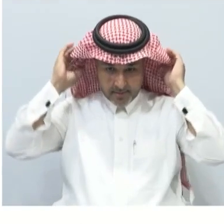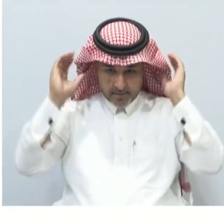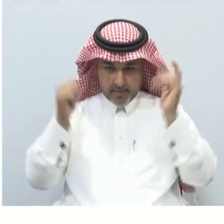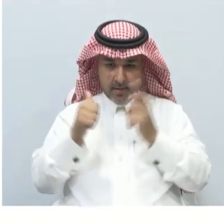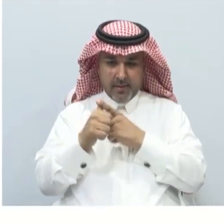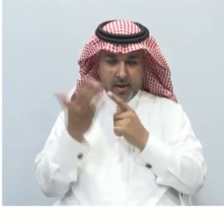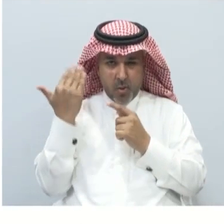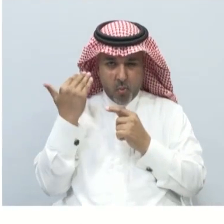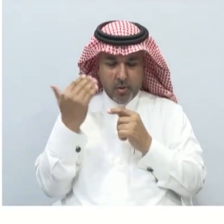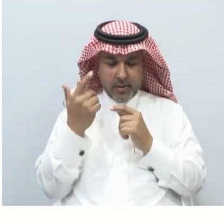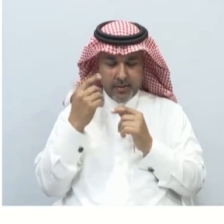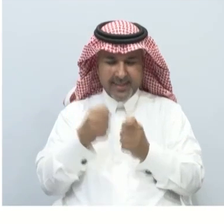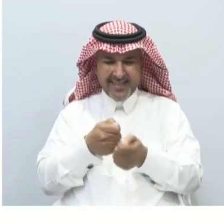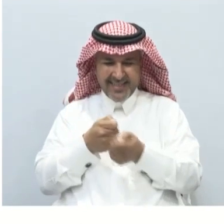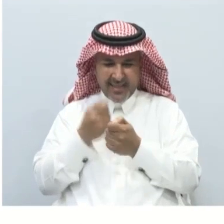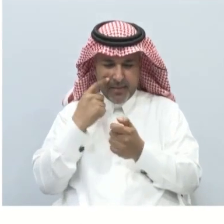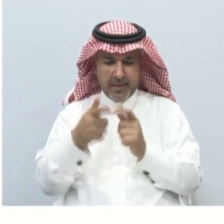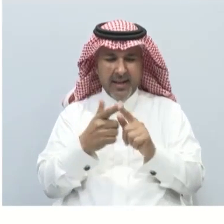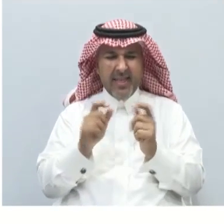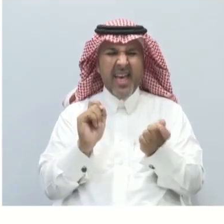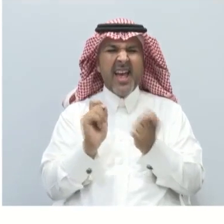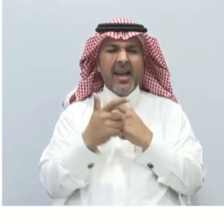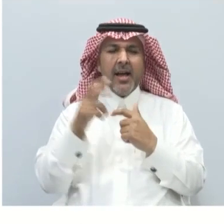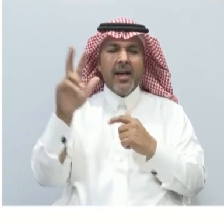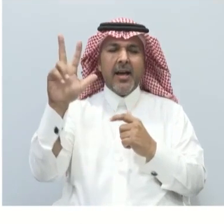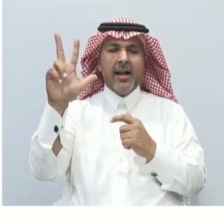انضربنا في سالب داخل الام